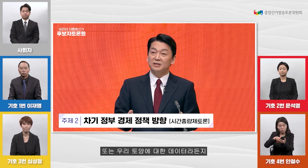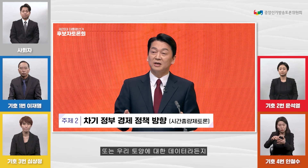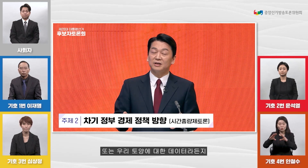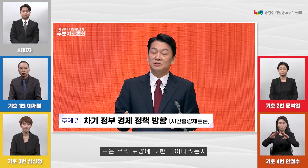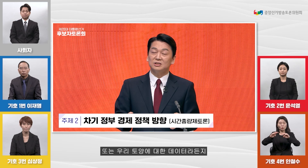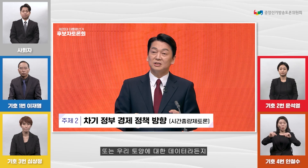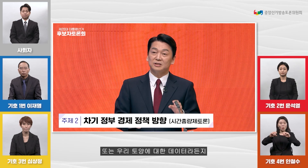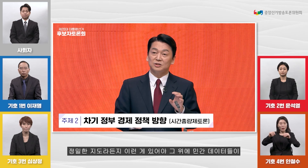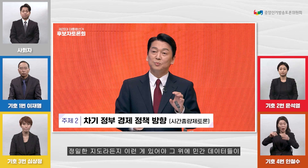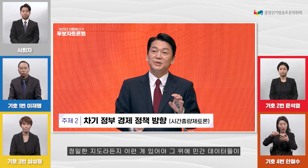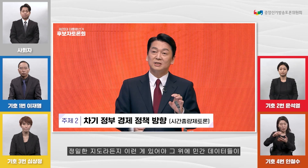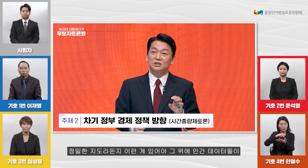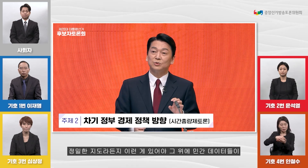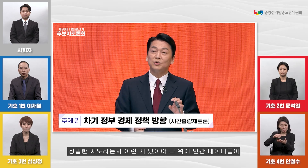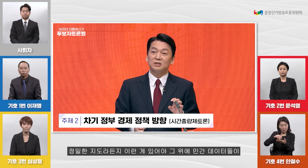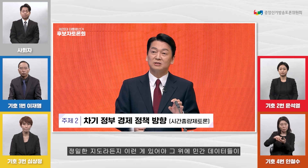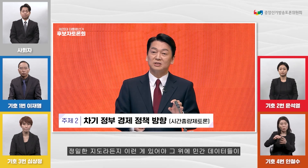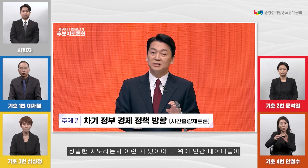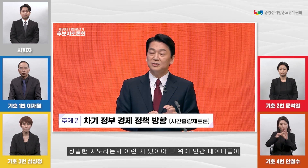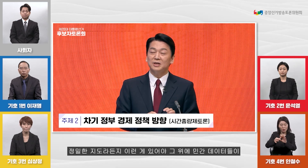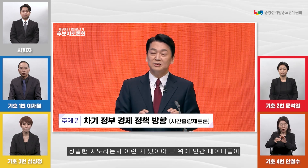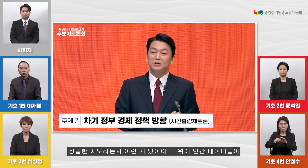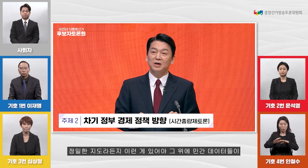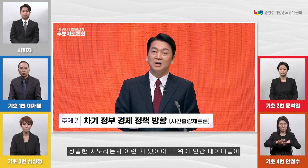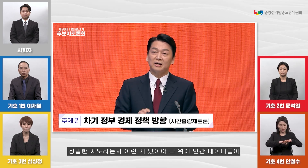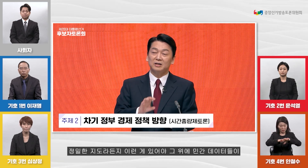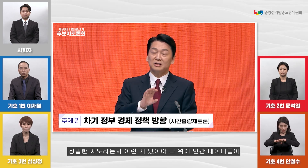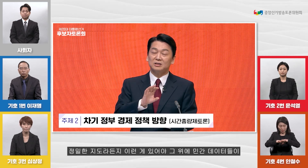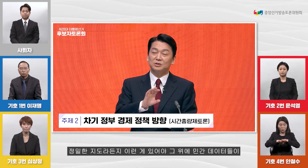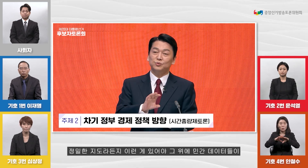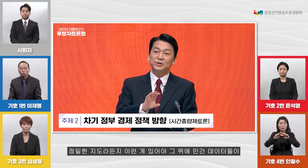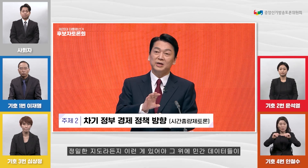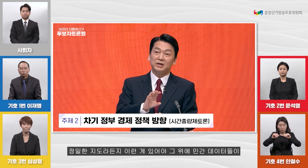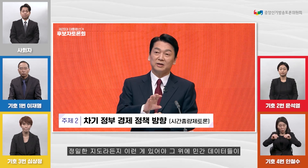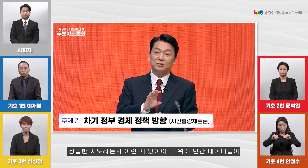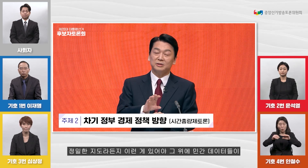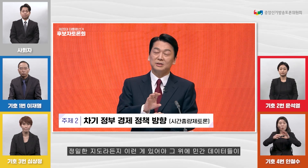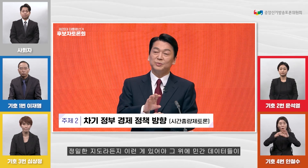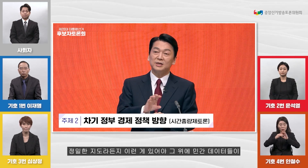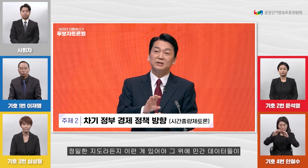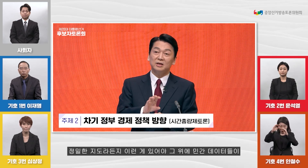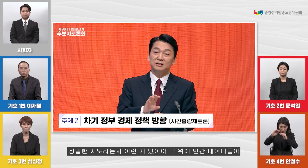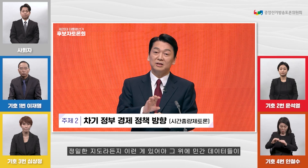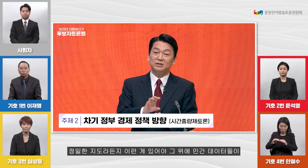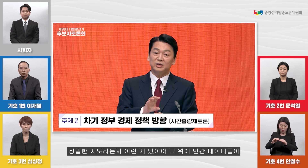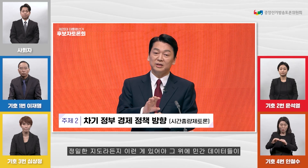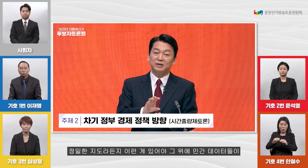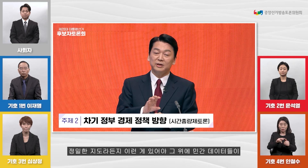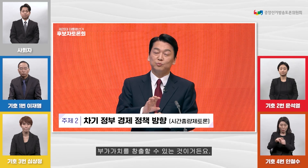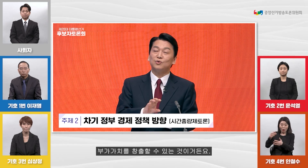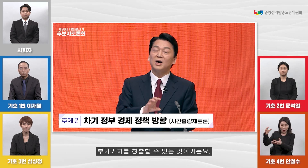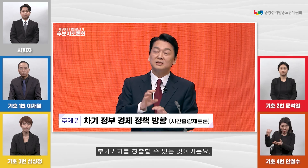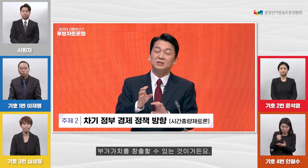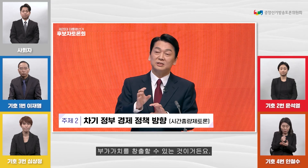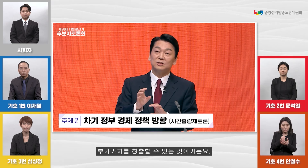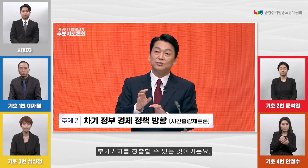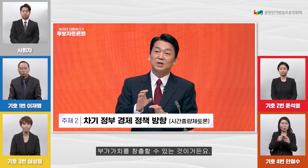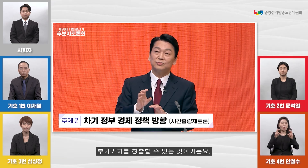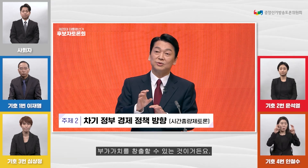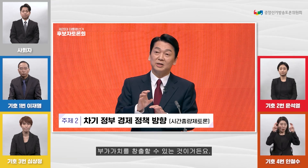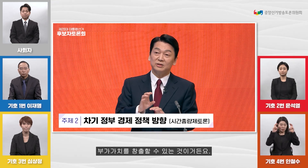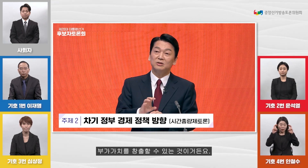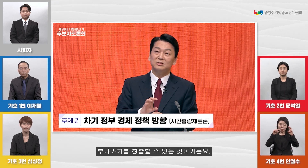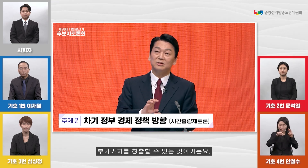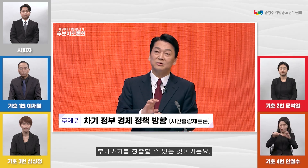대한 데이터라든지 정밀한 지도라든지 이런 게 있어야 그 위에 이제 민간 데이터들이 부가가치를